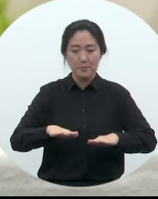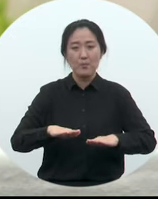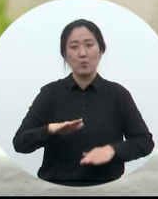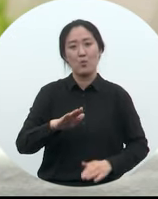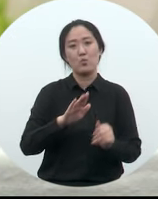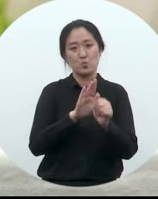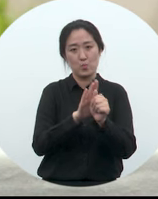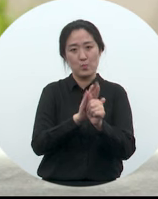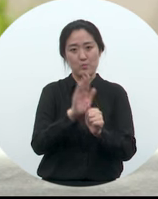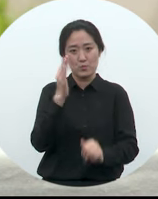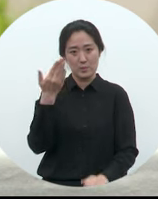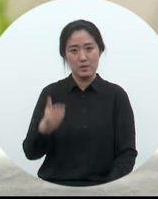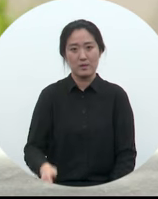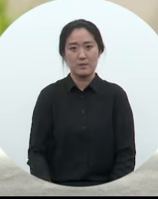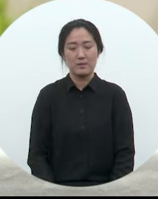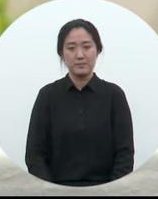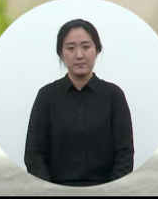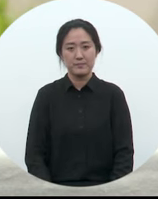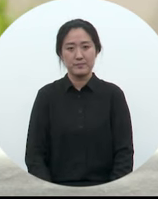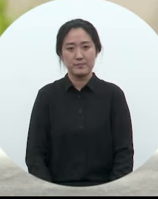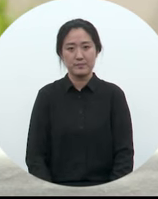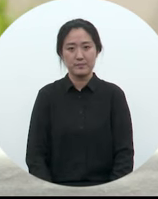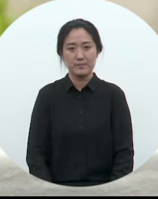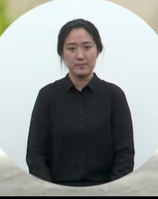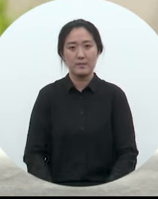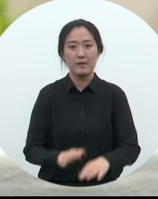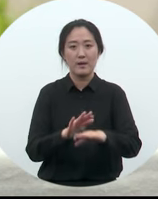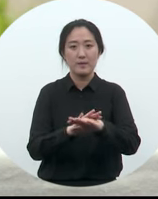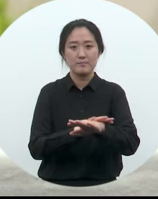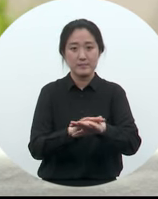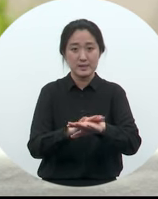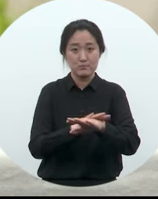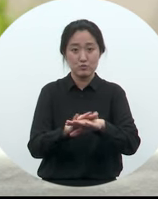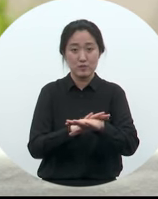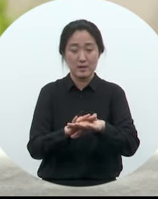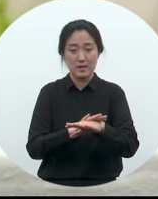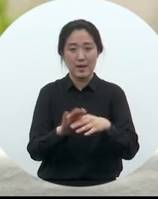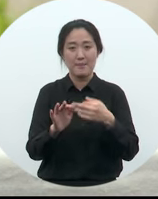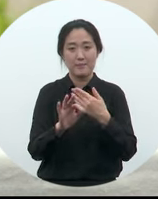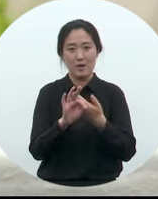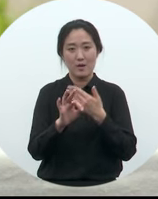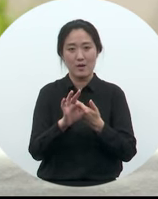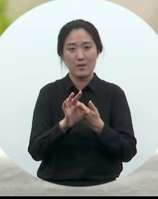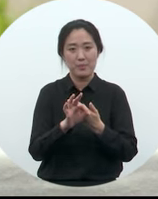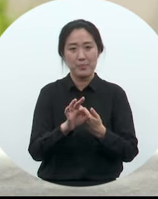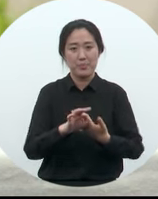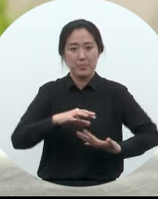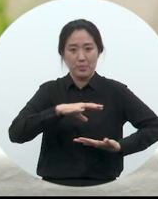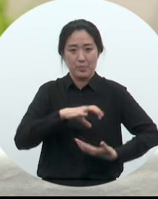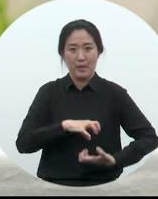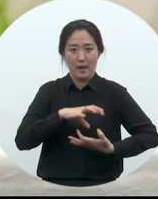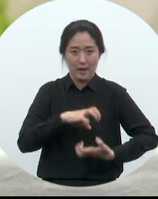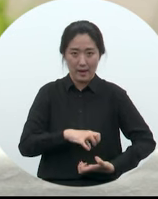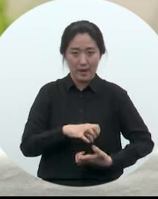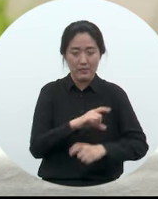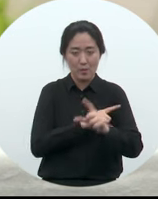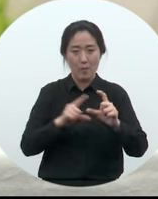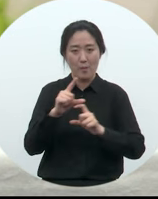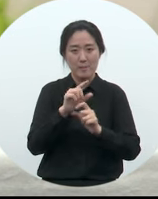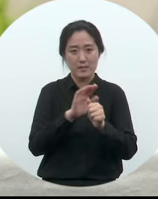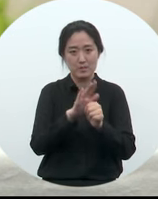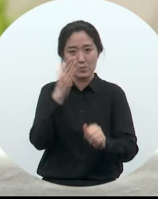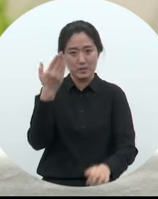됩니다. 이것은 체포 내장 반사라고 해가지고요. 이 피부를 자극하게 되면 내장 기능이